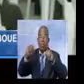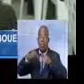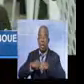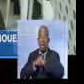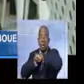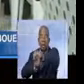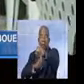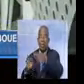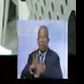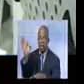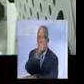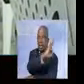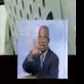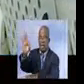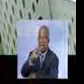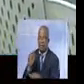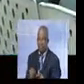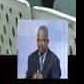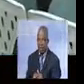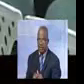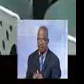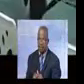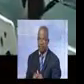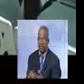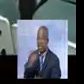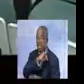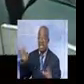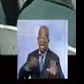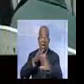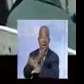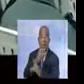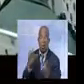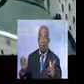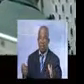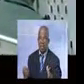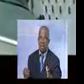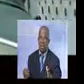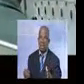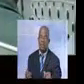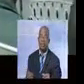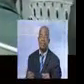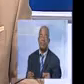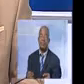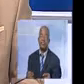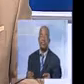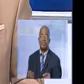des enquêtes par exemple, mais aussi des obligations envers les différents parquets.